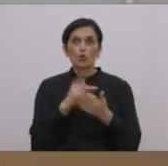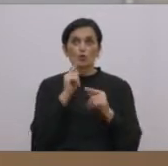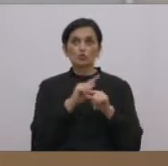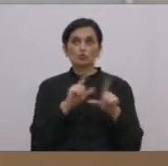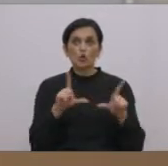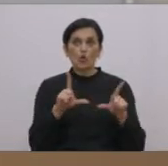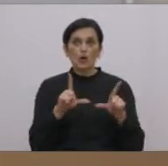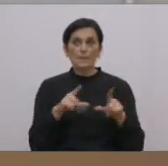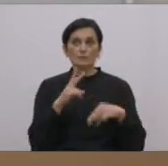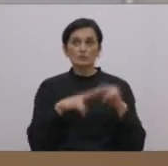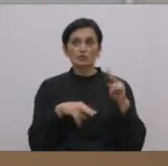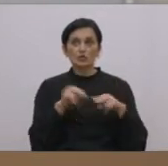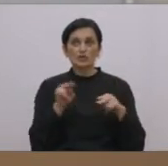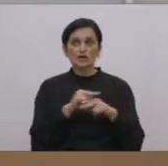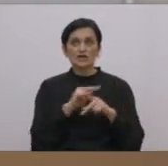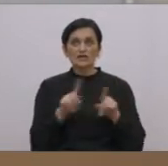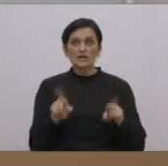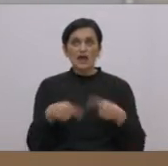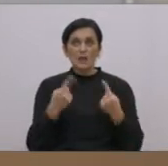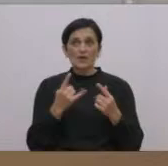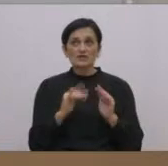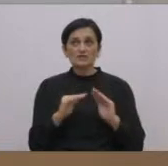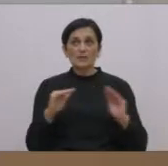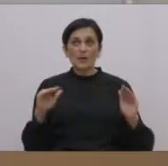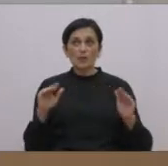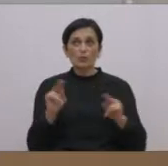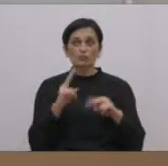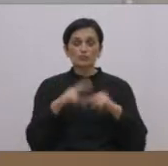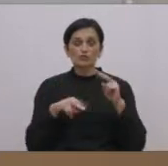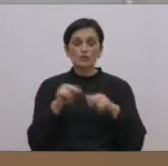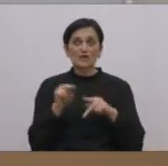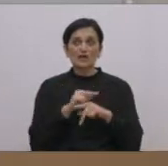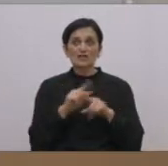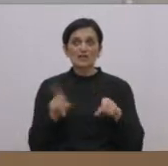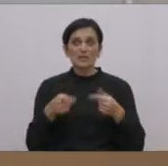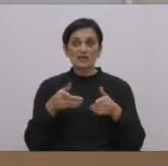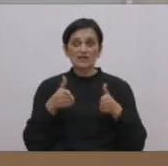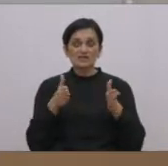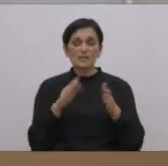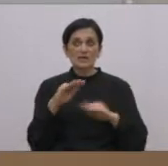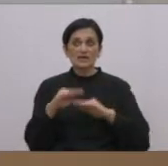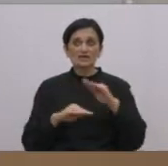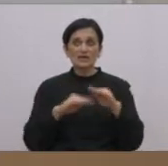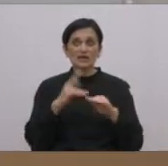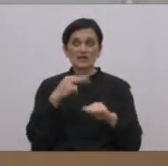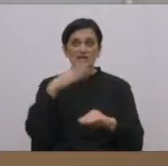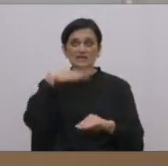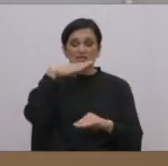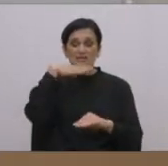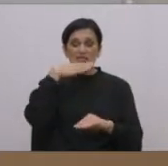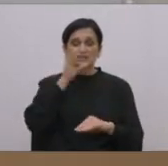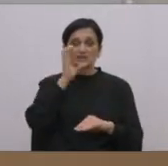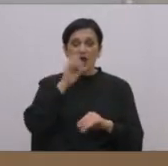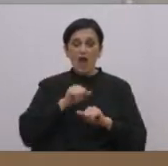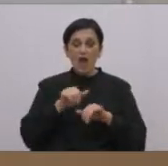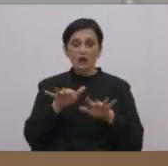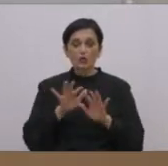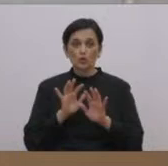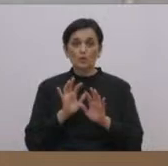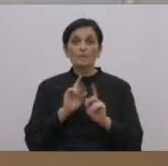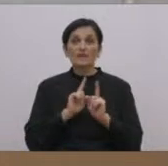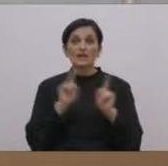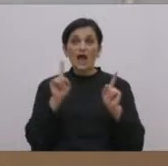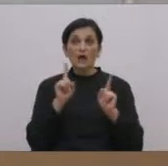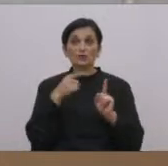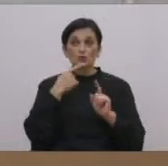სკოლების მშენებლობა რეაბილიტაცია, საბავშვო ბაღების მშენებლობა რეაბილიტაცია, გზების დაგება და სასმელი წყლებით უზრუნველყოფა.